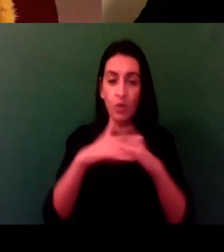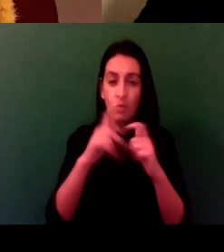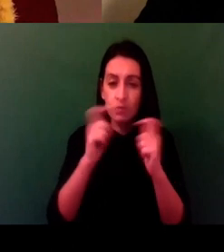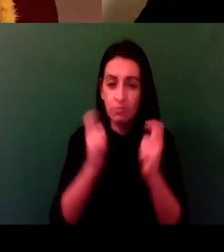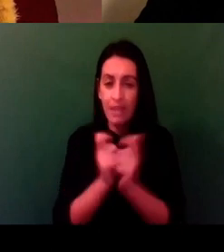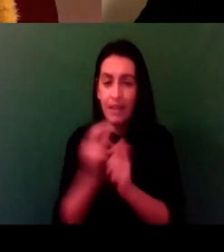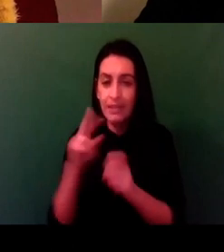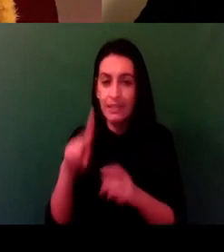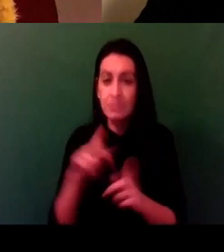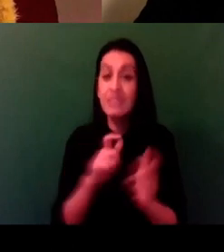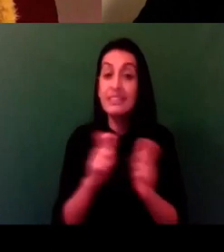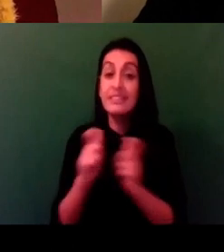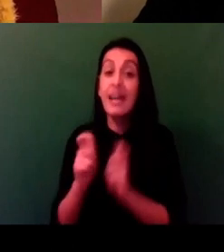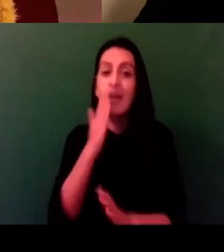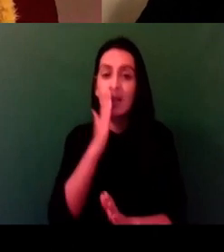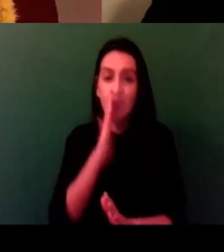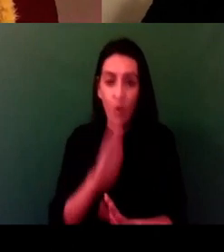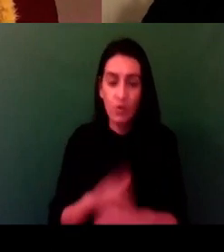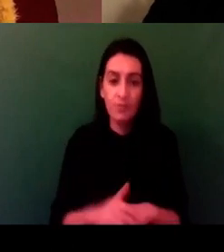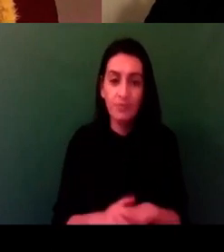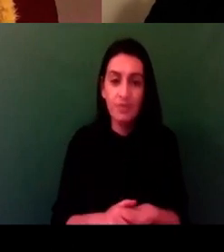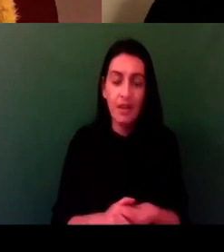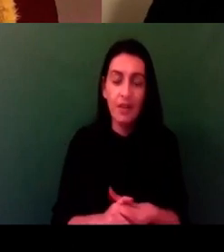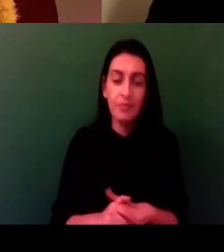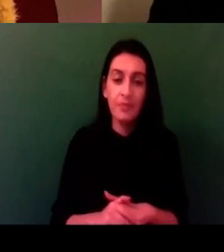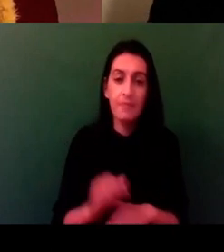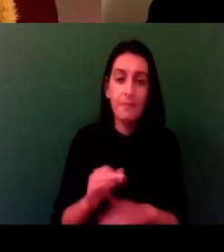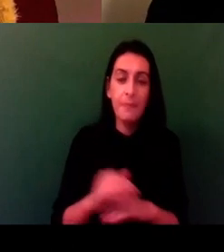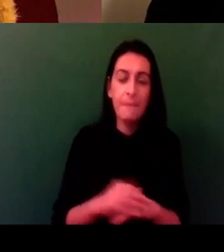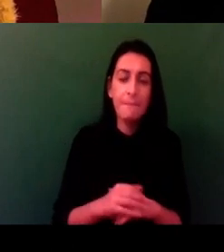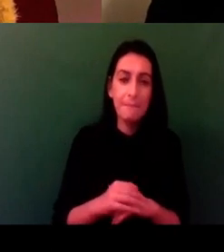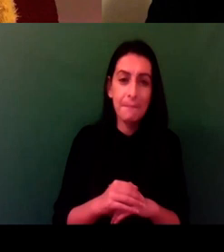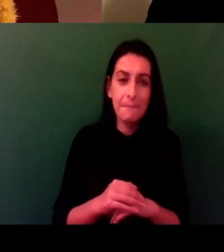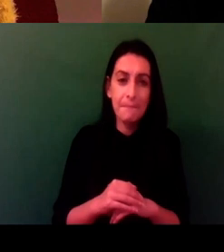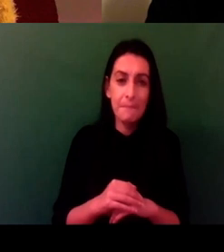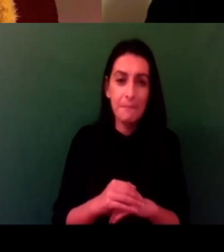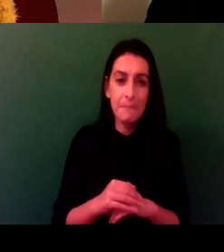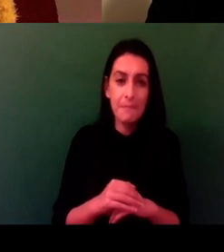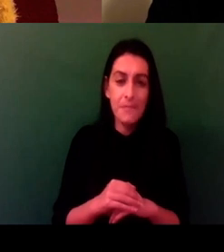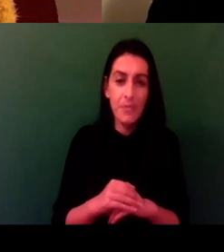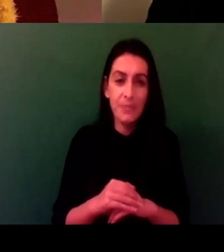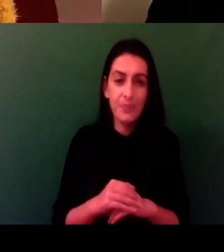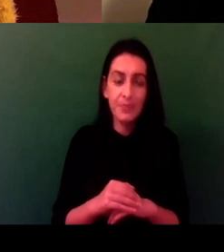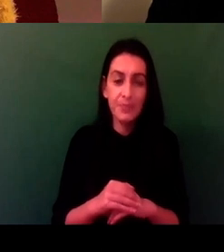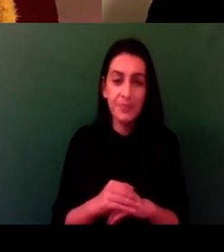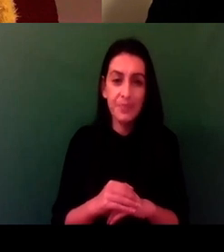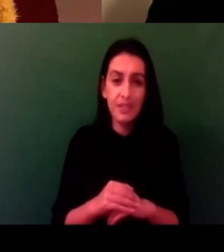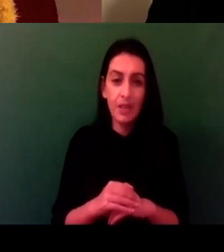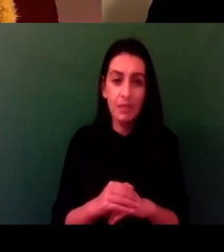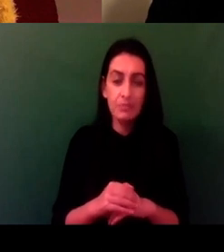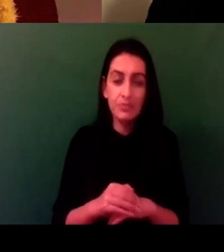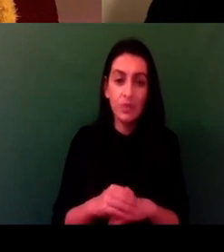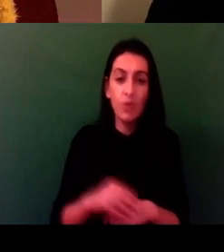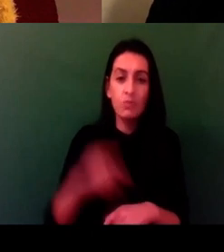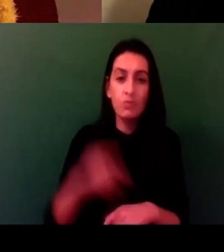ve tasarım ekseninde kalmasını anlıyorum. Ama hani bunları daha heterojenleştirmek için sonuna kadar size destek vermeye